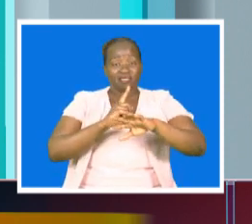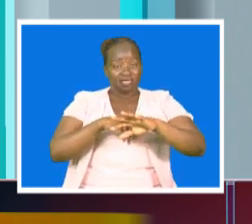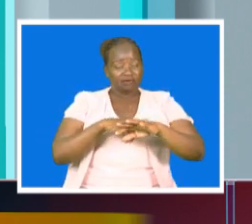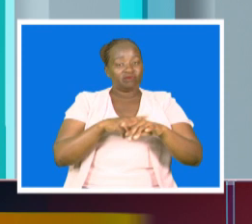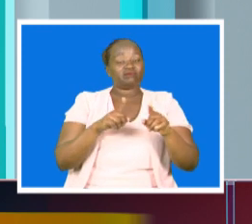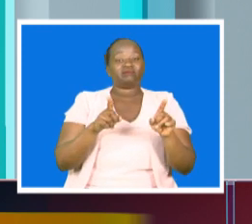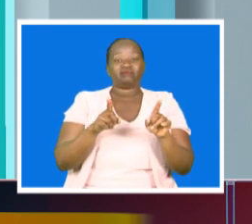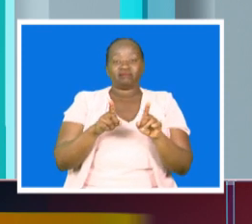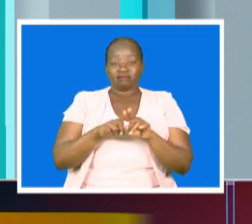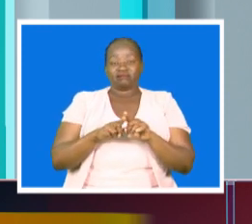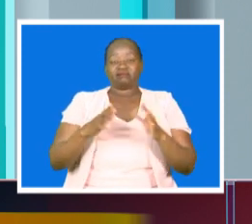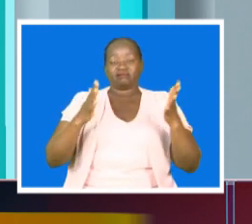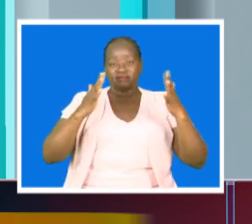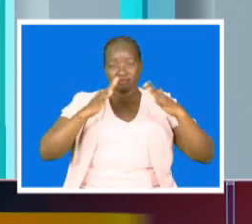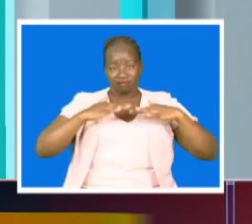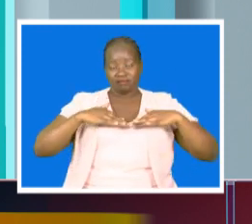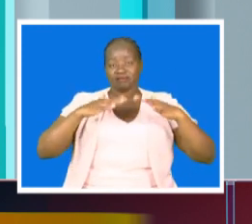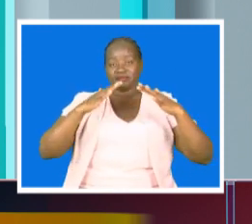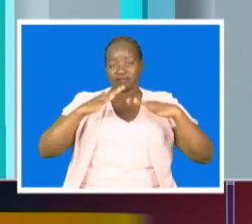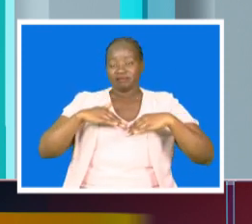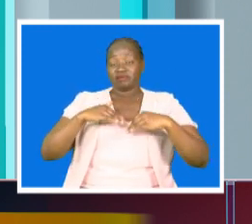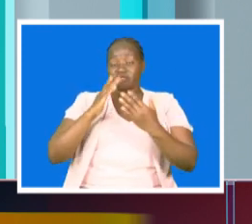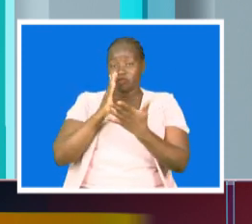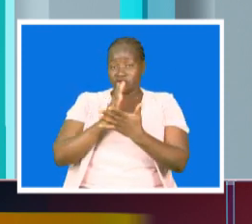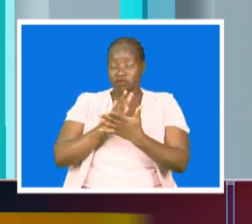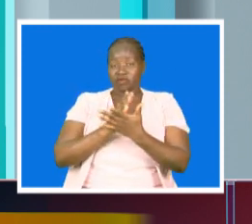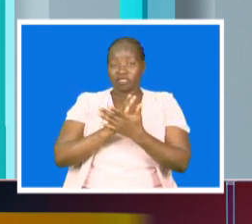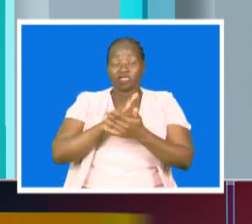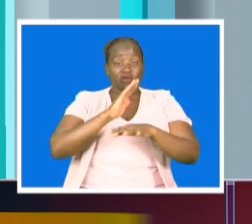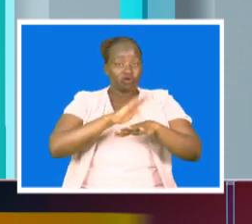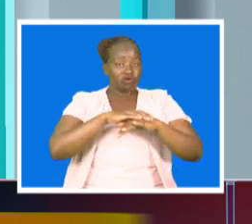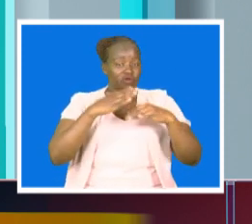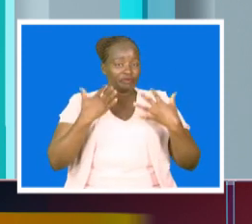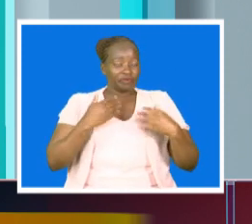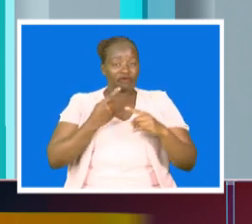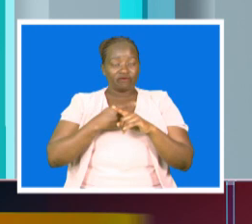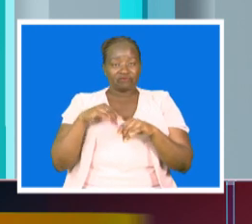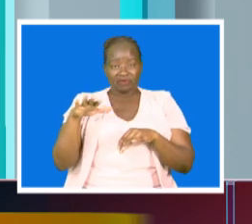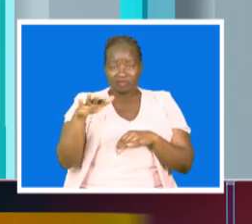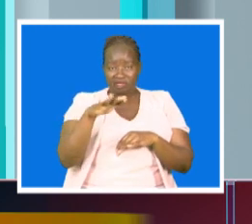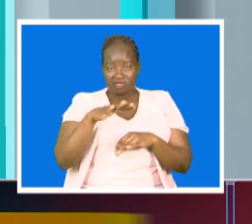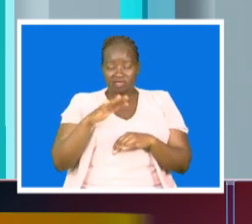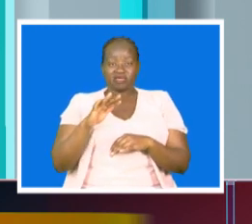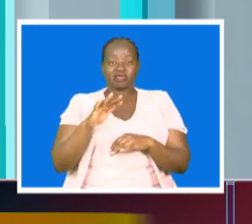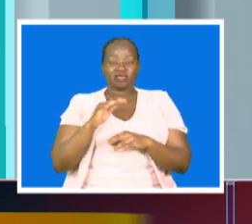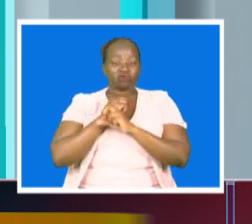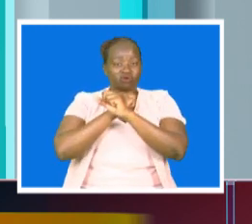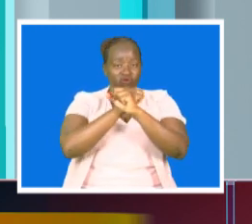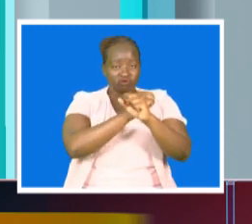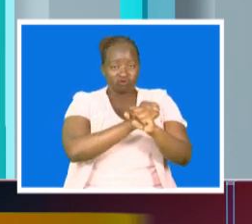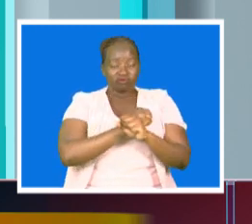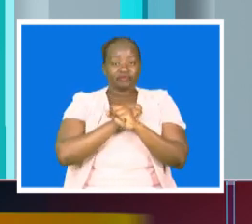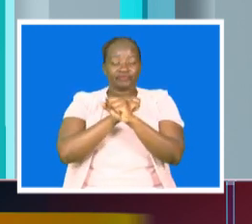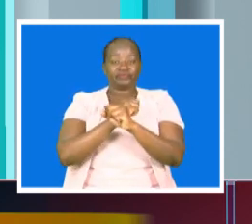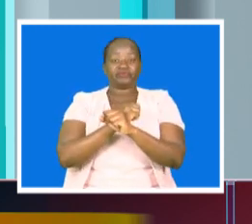hekanya ga kwaba wikiria orohanini na nima nwega mwige kuma mweno yu okoro okirolero ugiteri